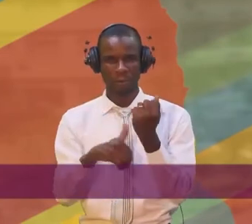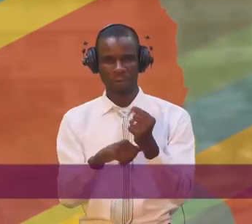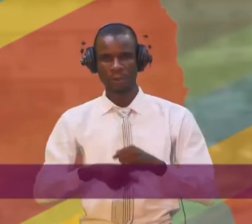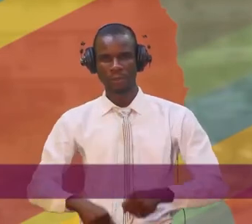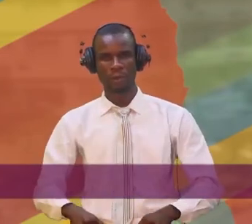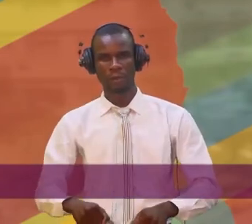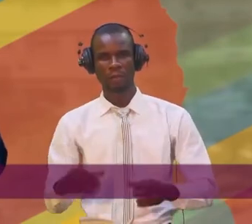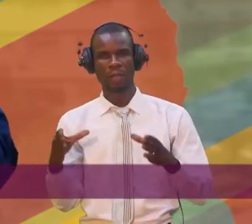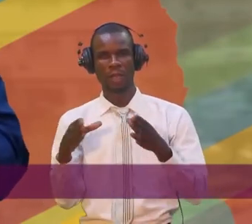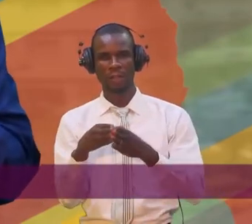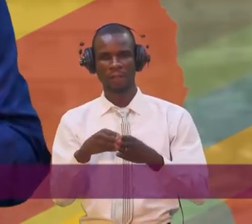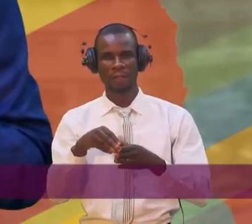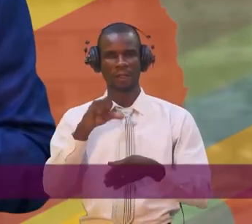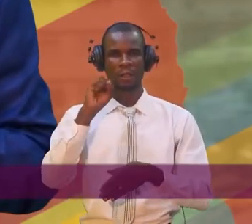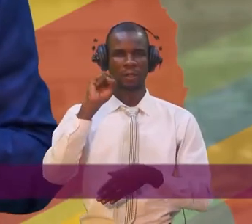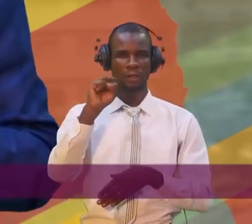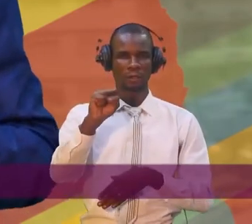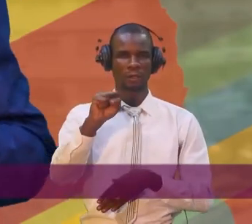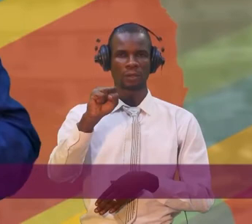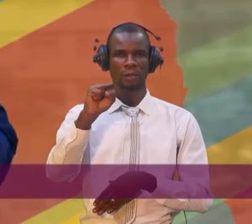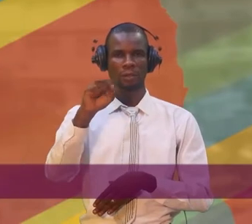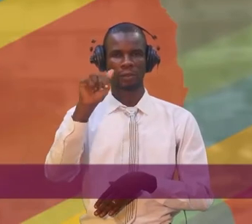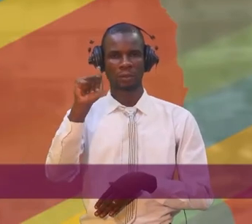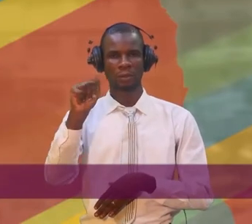naamini kulikuwa na shida kwa mambo yaliyopita